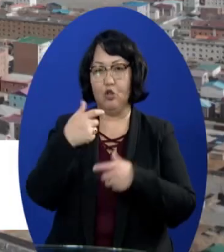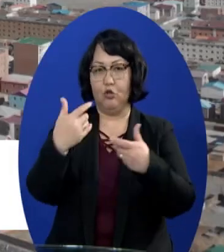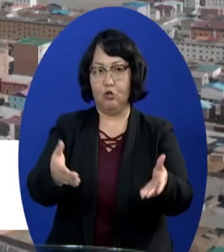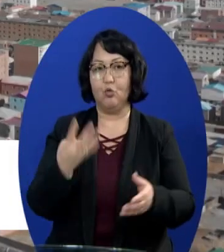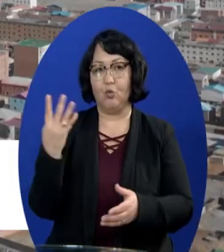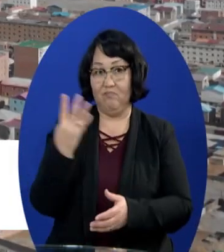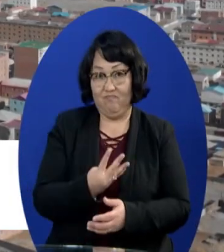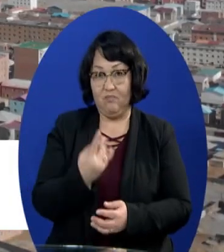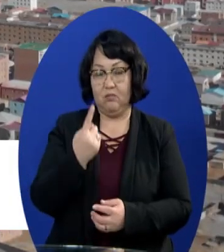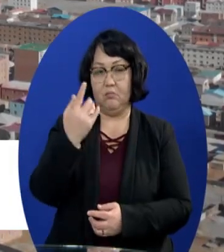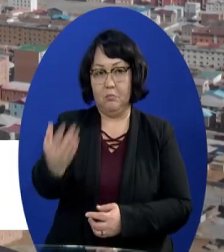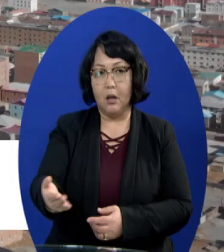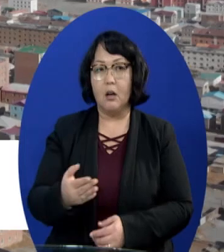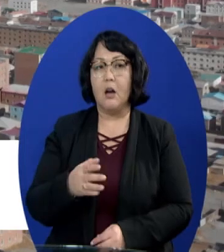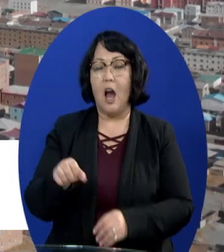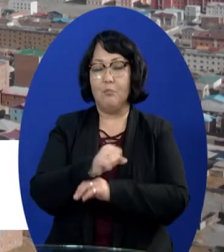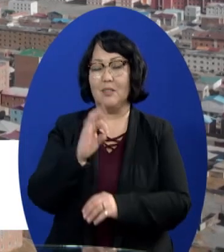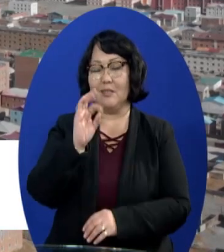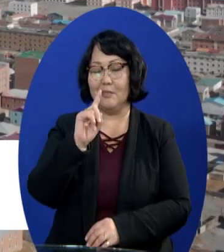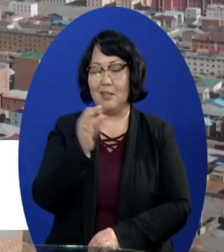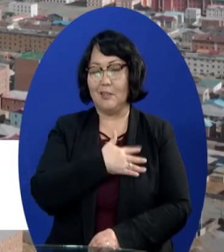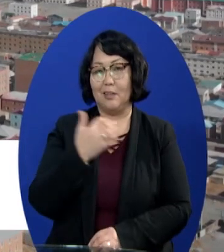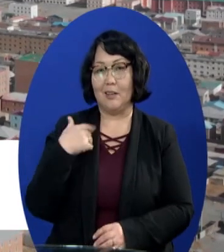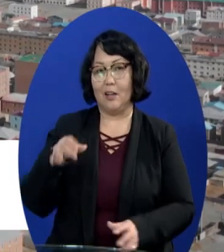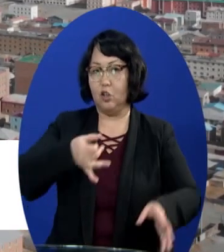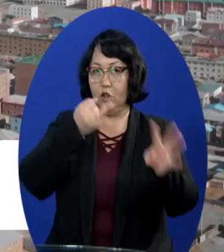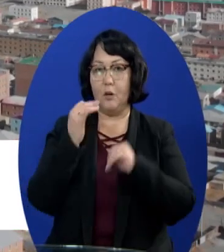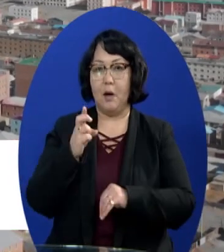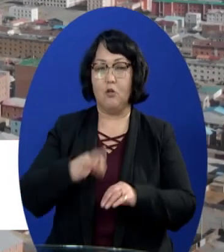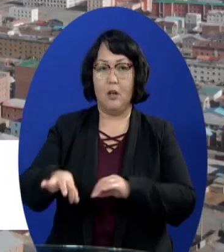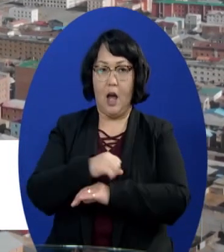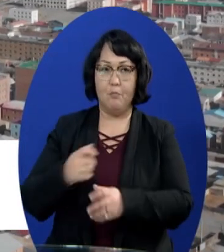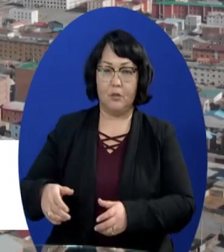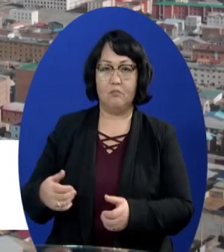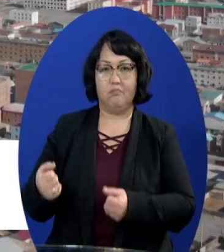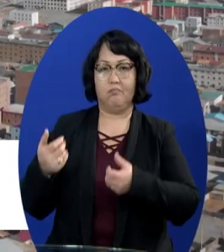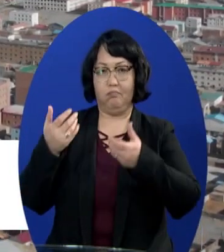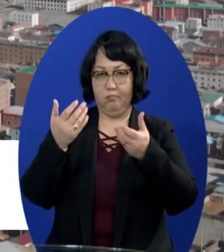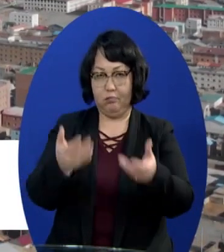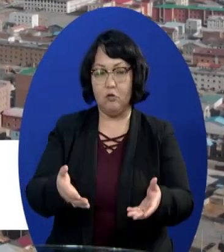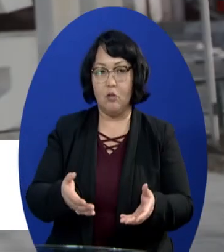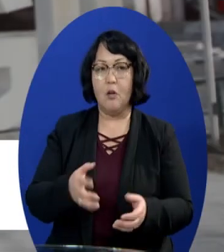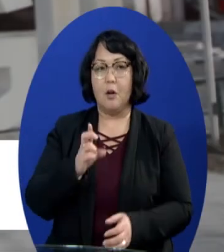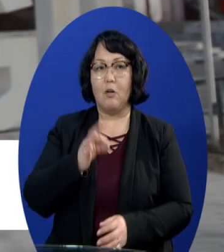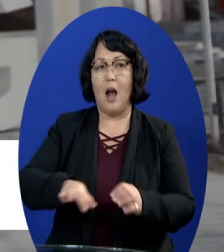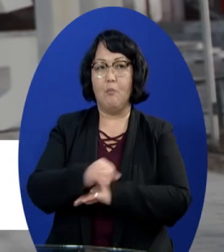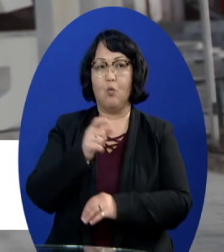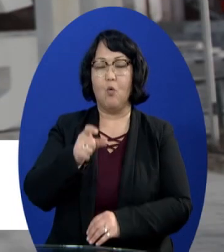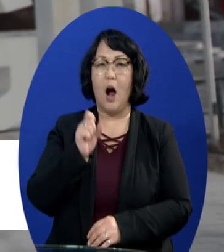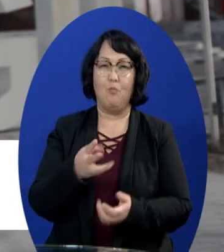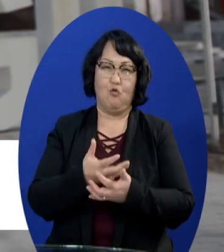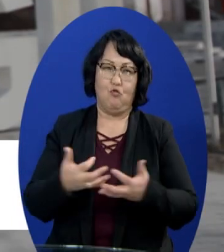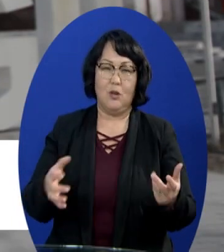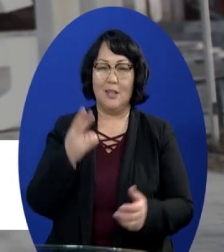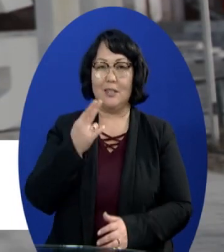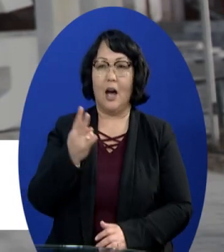газраас өгсөн мэдээллээр тус аппаратыг ирэх 7 хоногт Баян Улгийн аймагт хүргүүлэх юм байна. Баян Улгийн аймаг нь хүн ам олон мөн Цагаануур